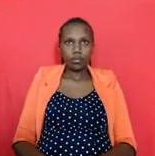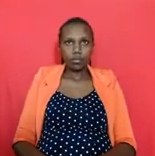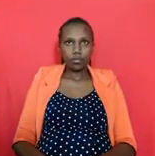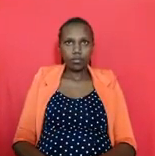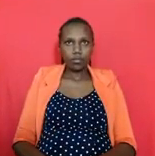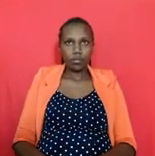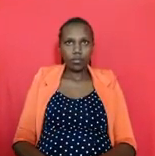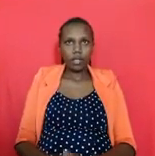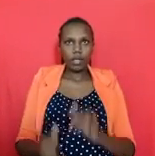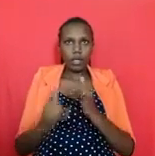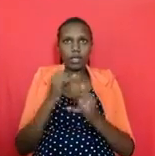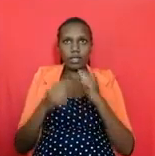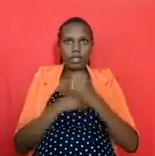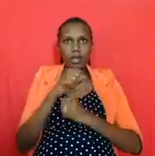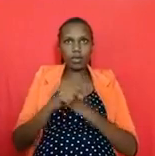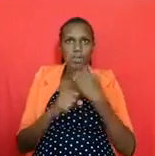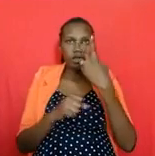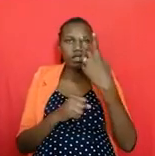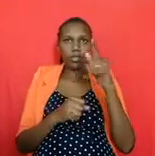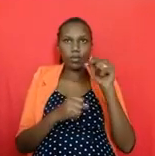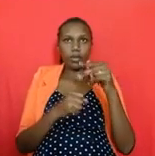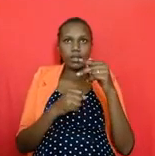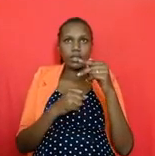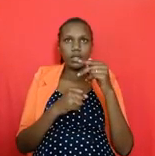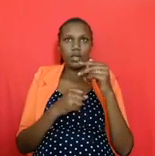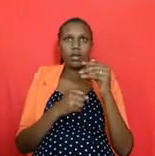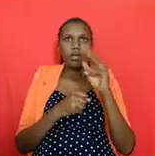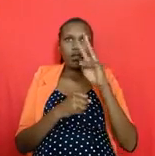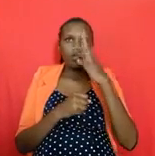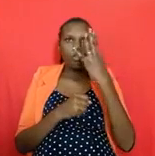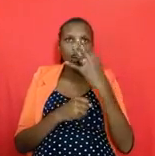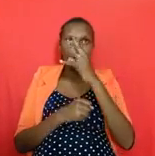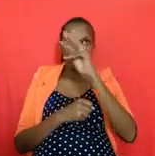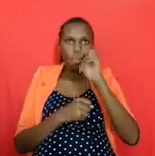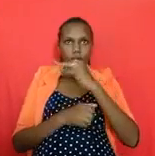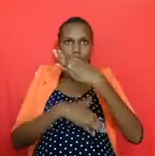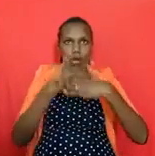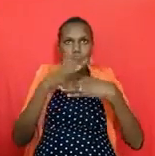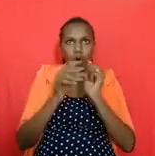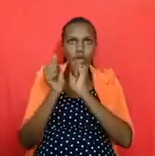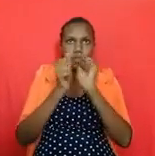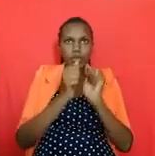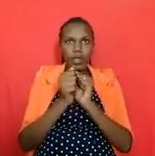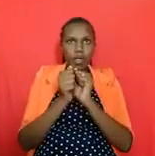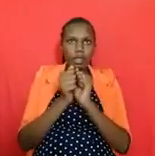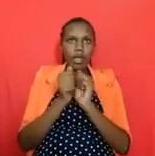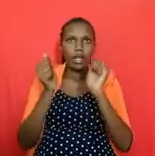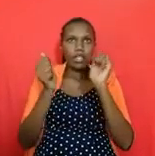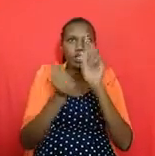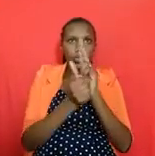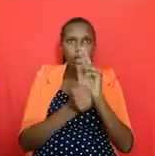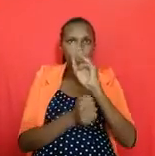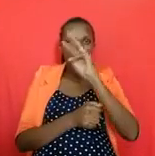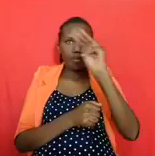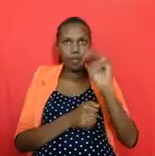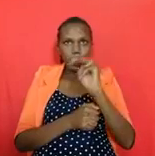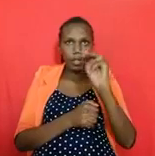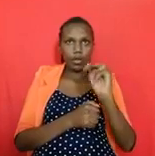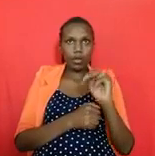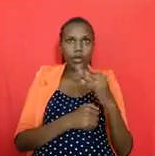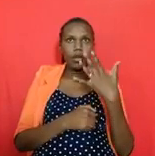na mwaka-ini ucio ungi ciari milioni 3 tithe ciothe ciaturanirwo iroka milioni 12 na